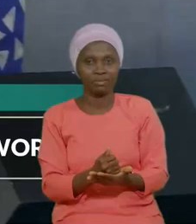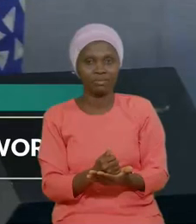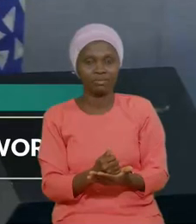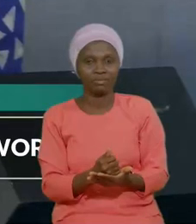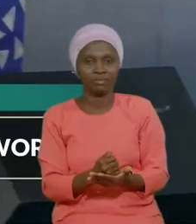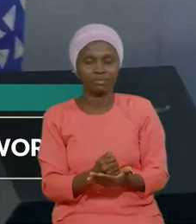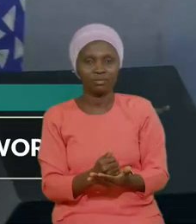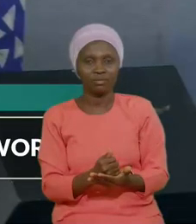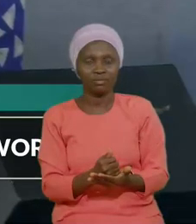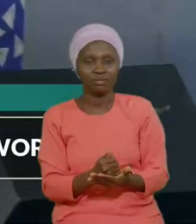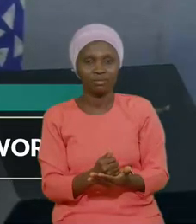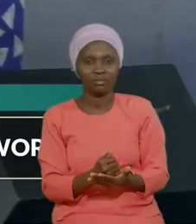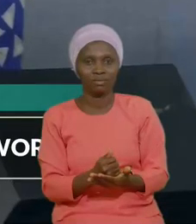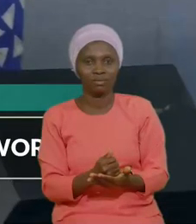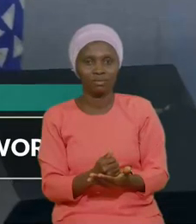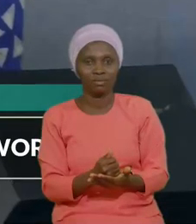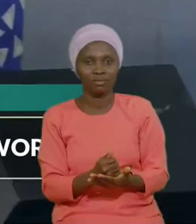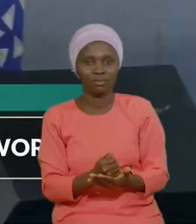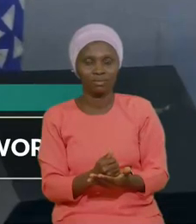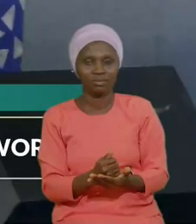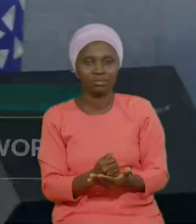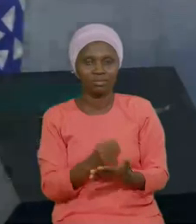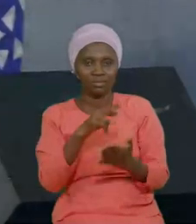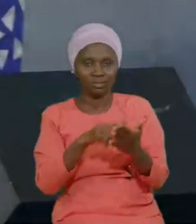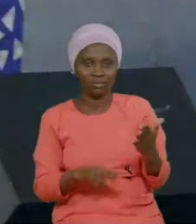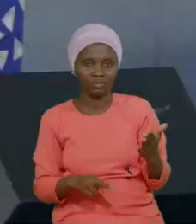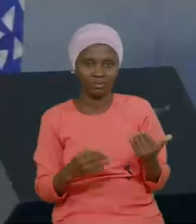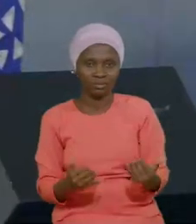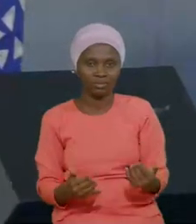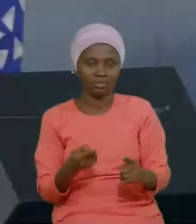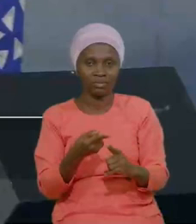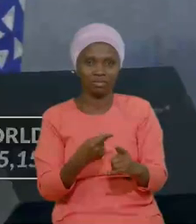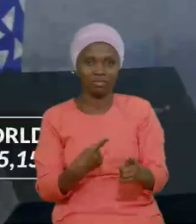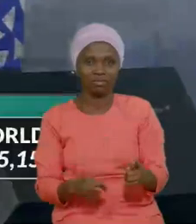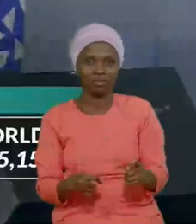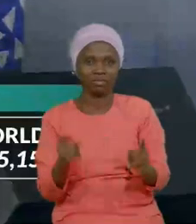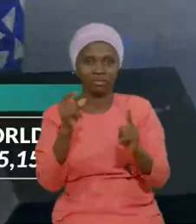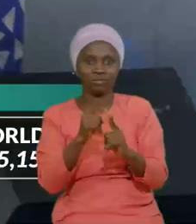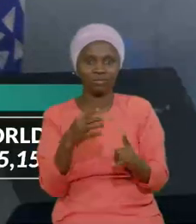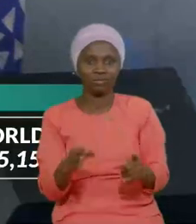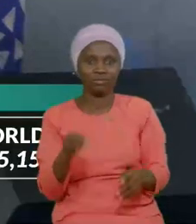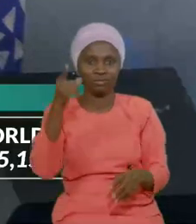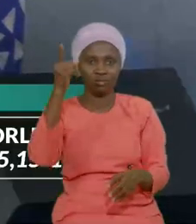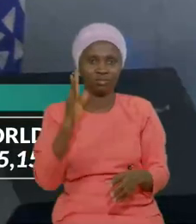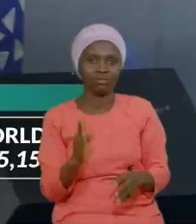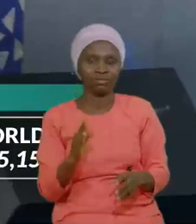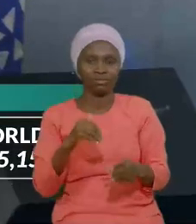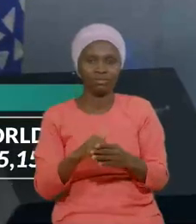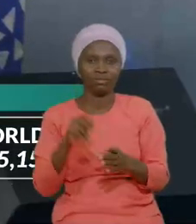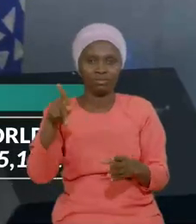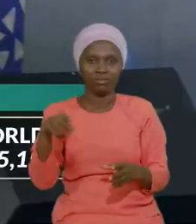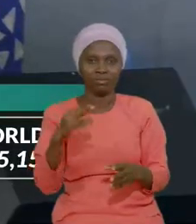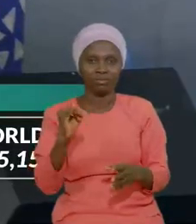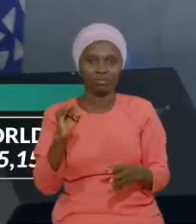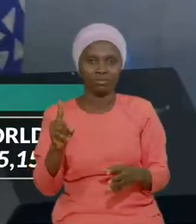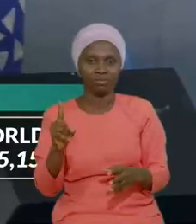Tu vas réaliser de grandes choses au nom de Jésus. God in Philippians